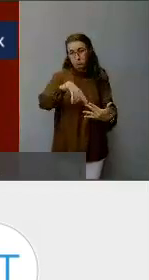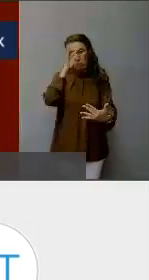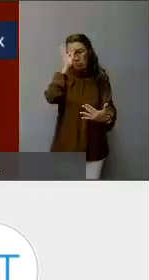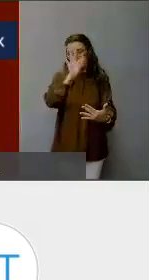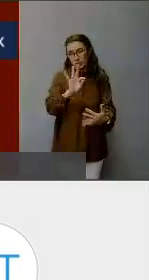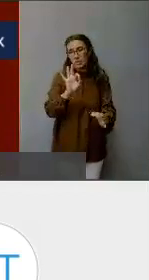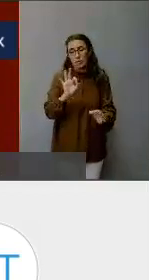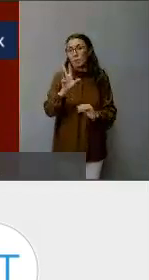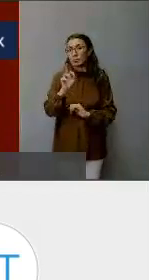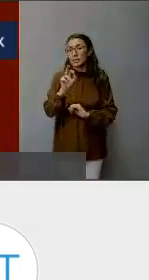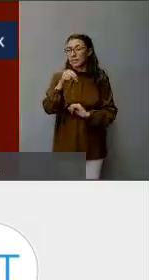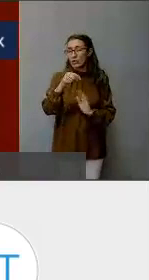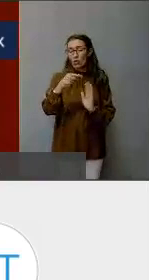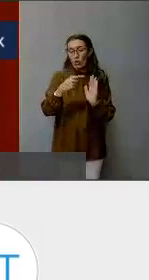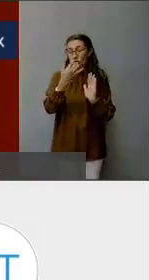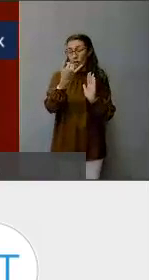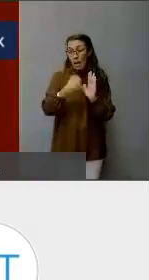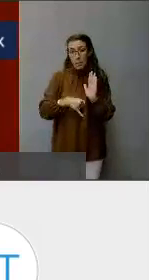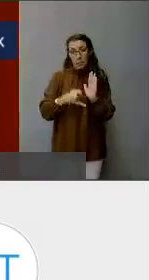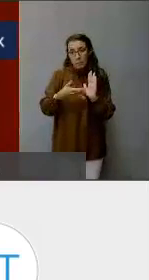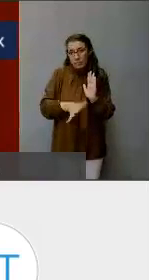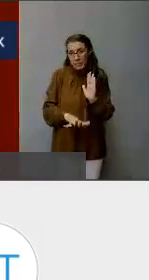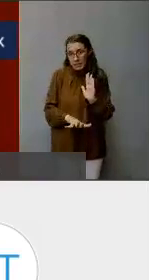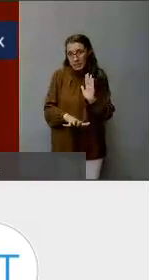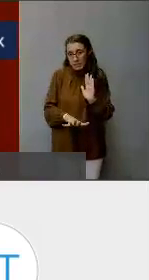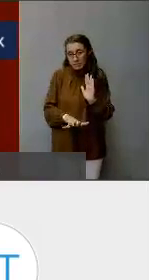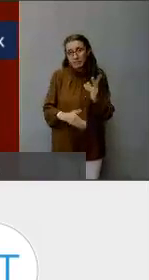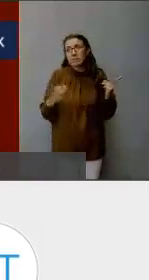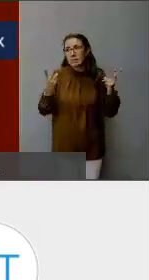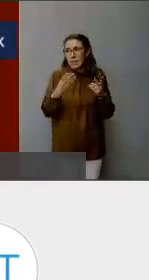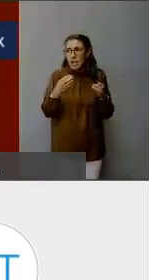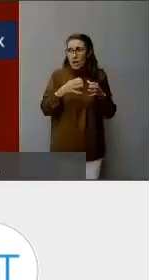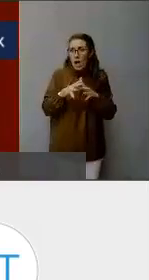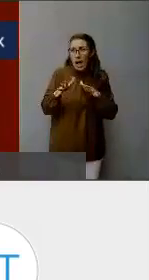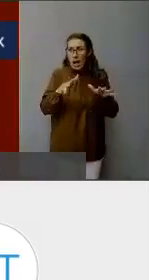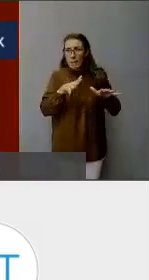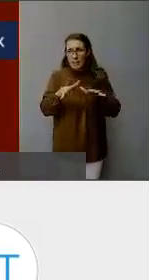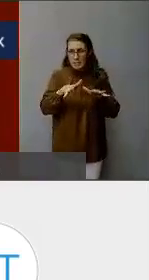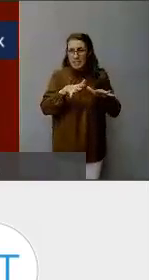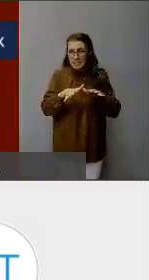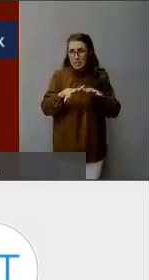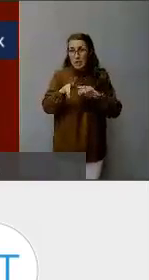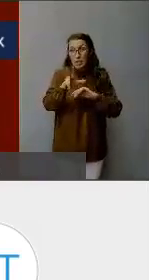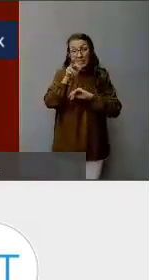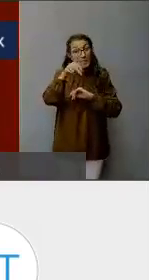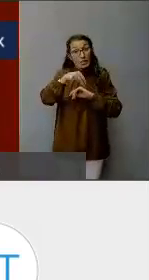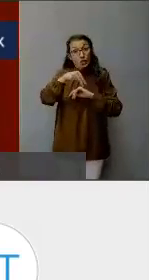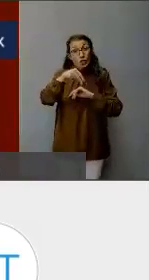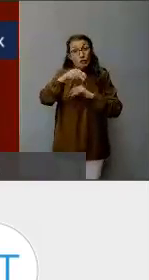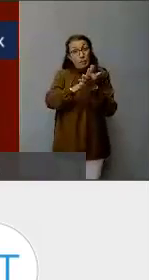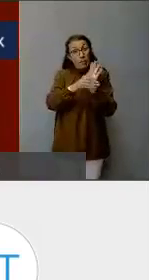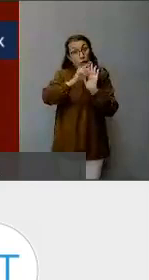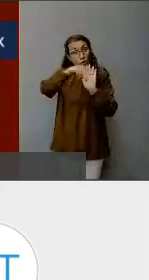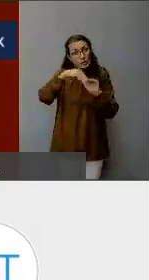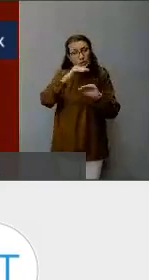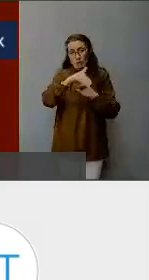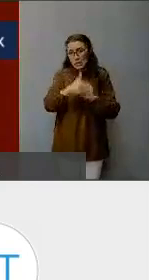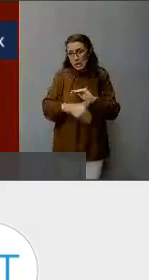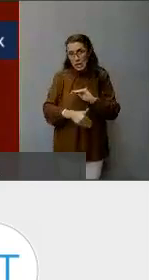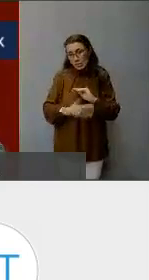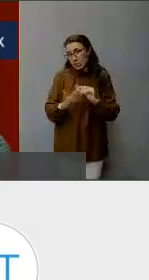il più velocemente possibile sicuramente per l'amministrazione entro il 30 di novembre il contratto scade i lavori devono essere conclusi